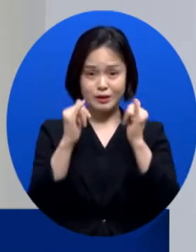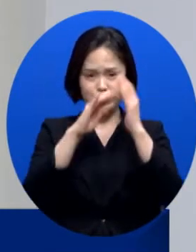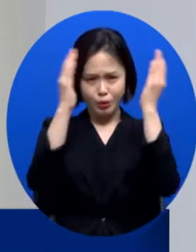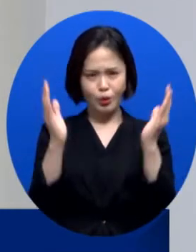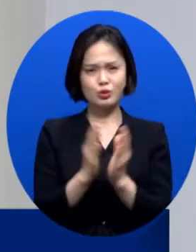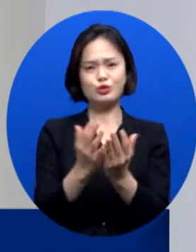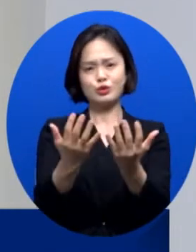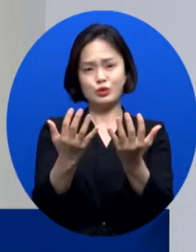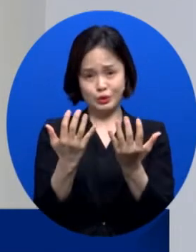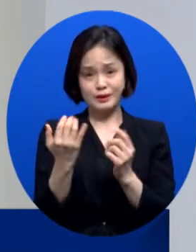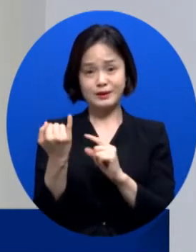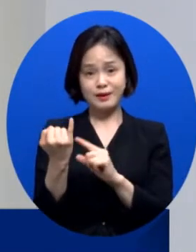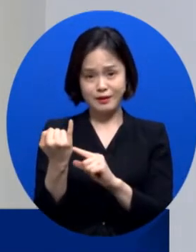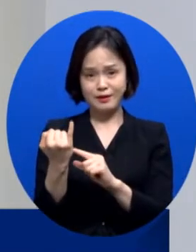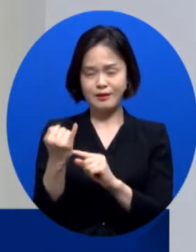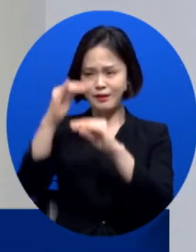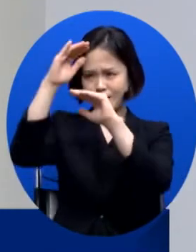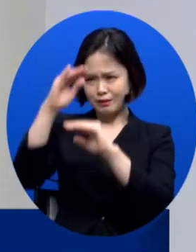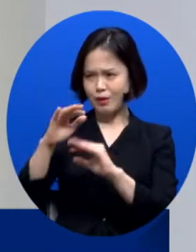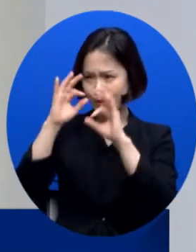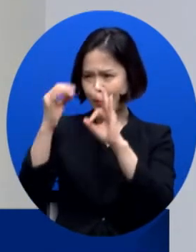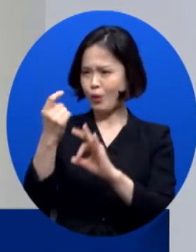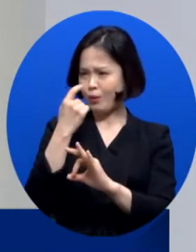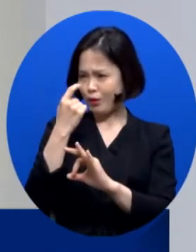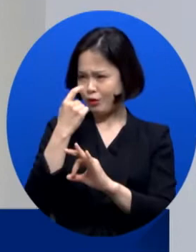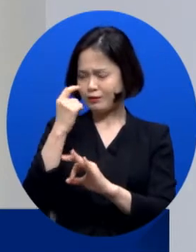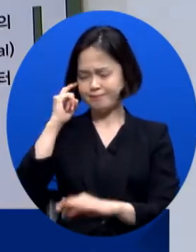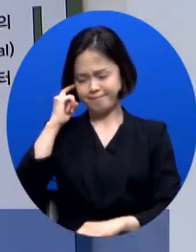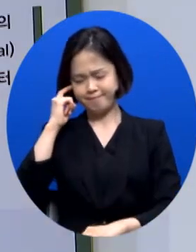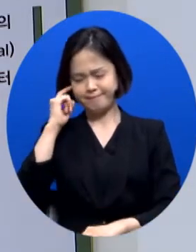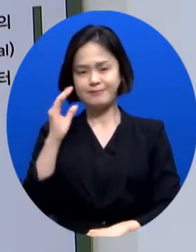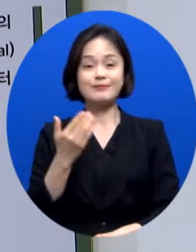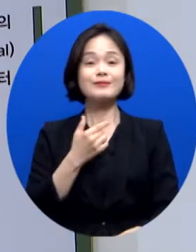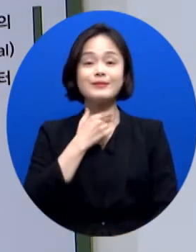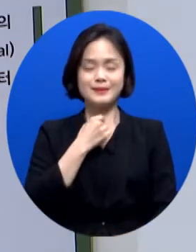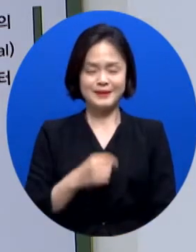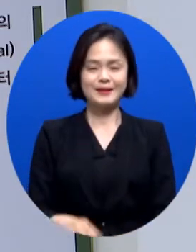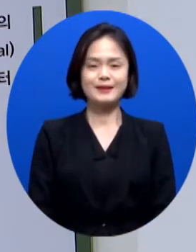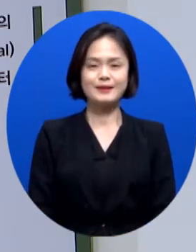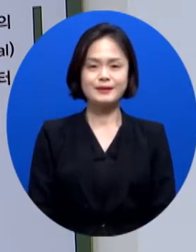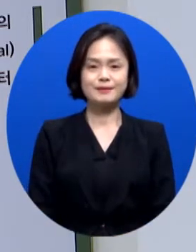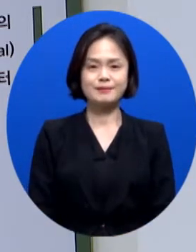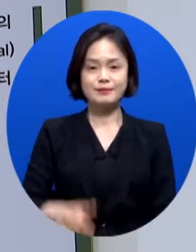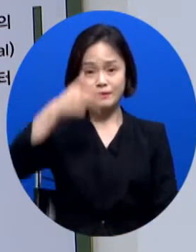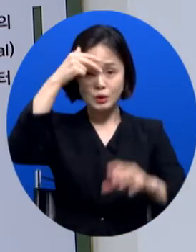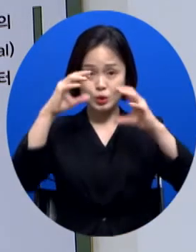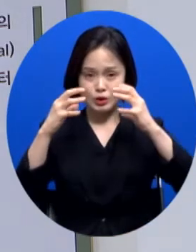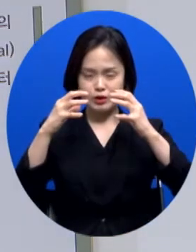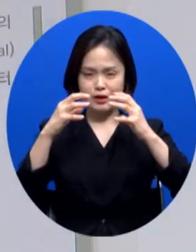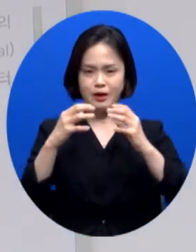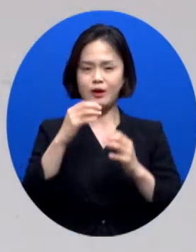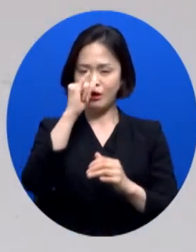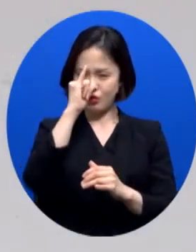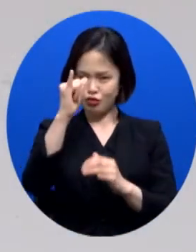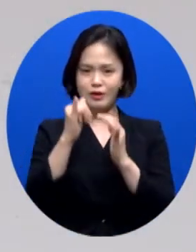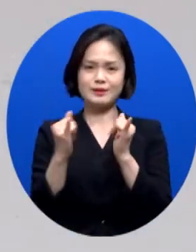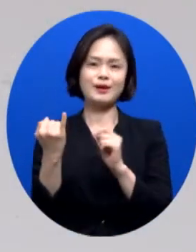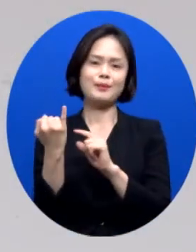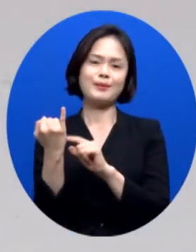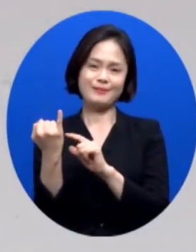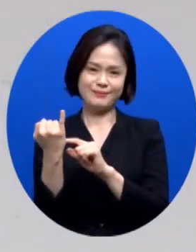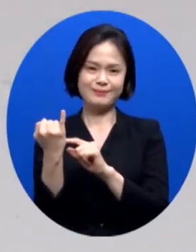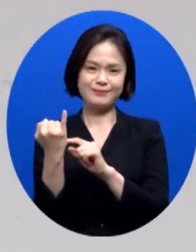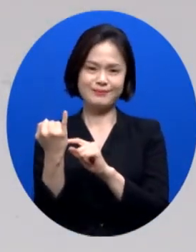일을 했는지 다시 한번 생각하는 기회가 되었으면 합니다. 조선의 의인이라 칭송받으며 치유와 복음